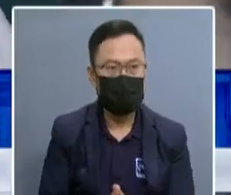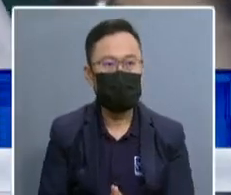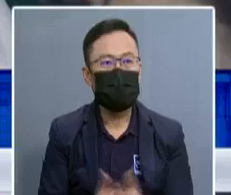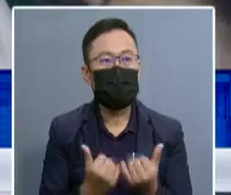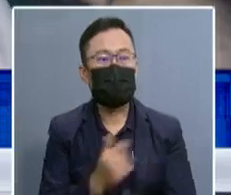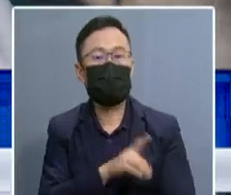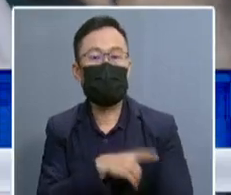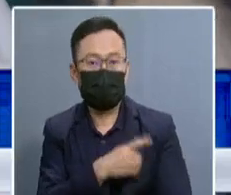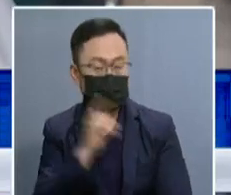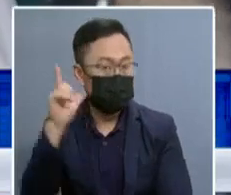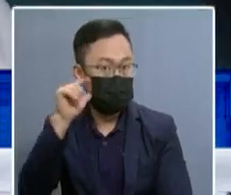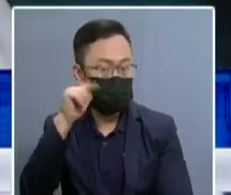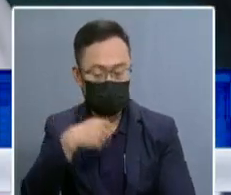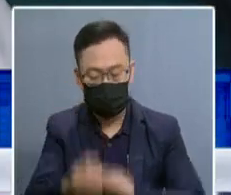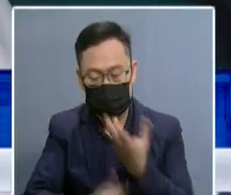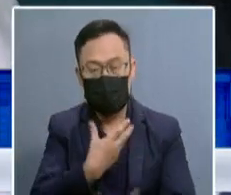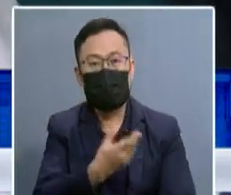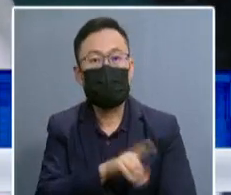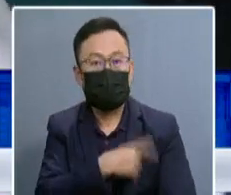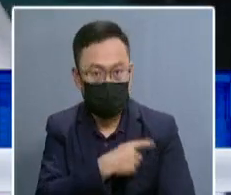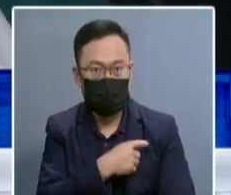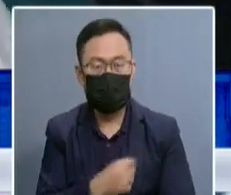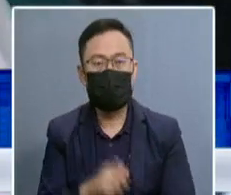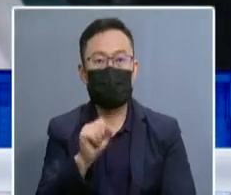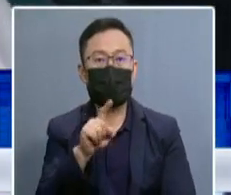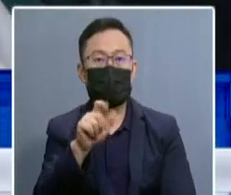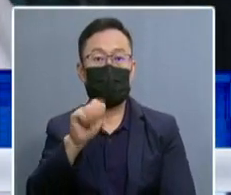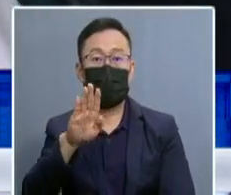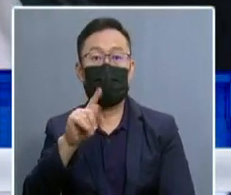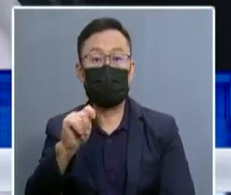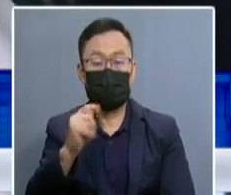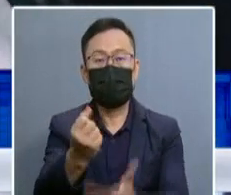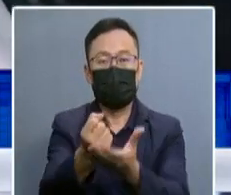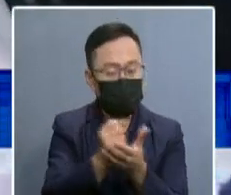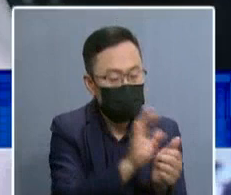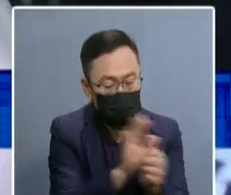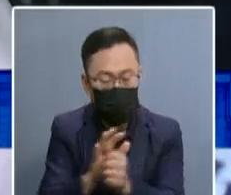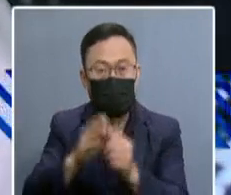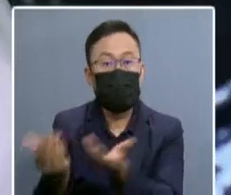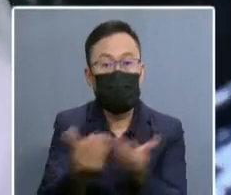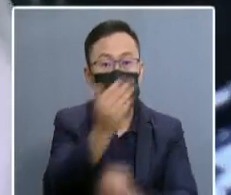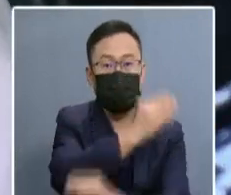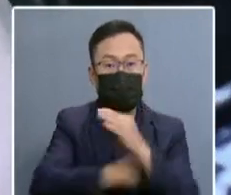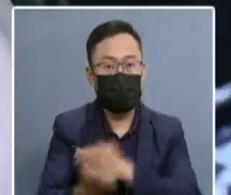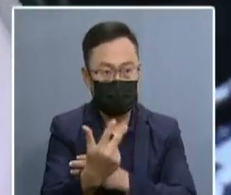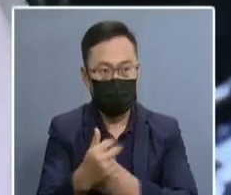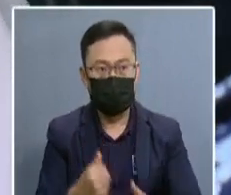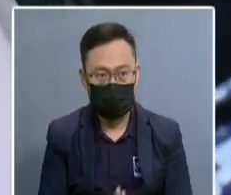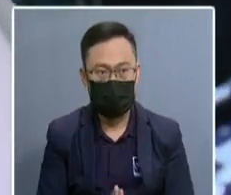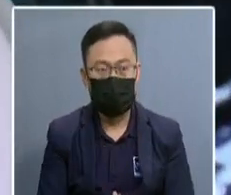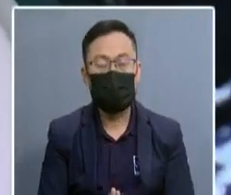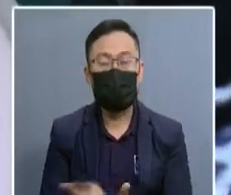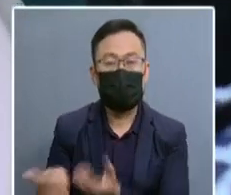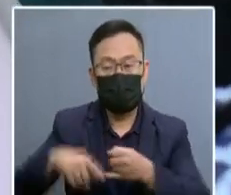ที่สบต.มาช่วยหวังให้ลูกๆช่วยตัวเองได้เดินนะตัวเล็กไอ้ตัว